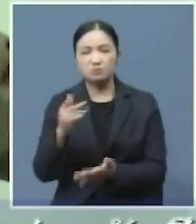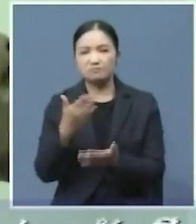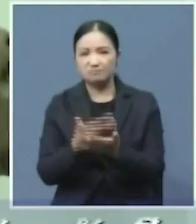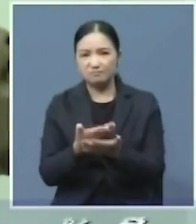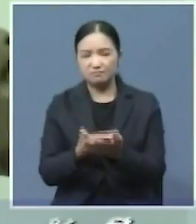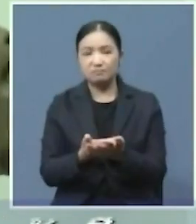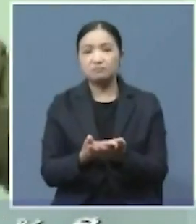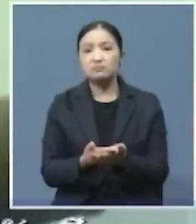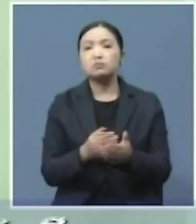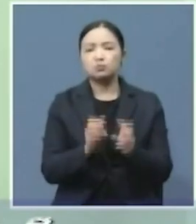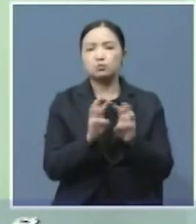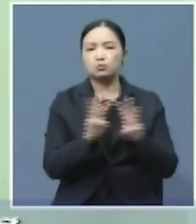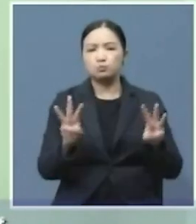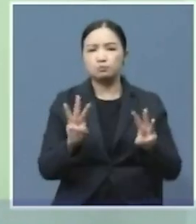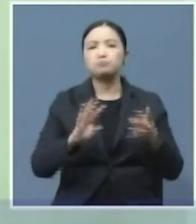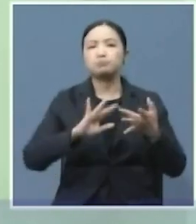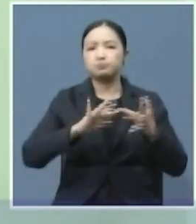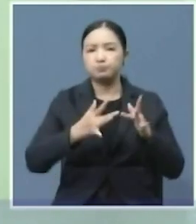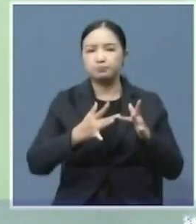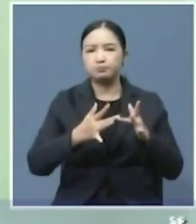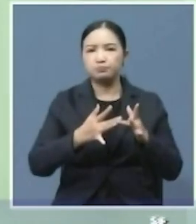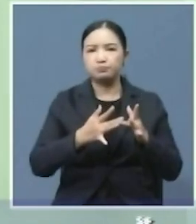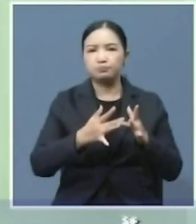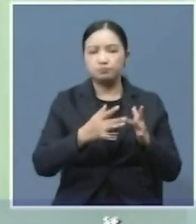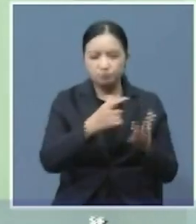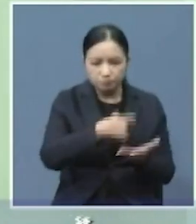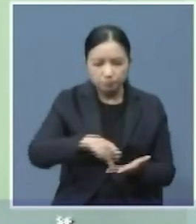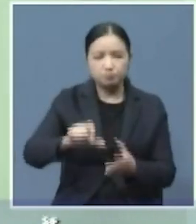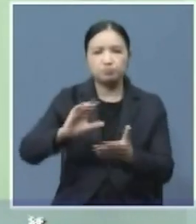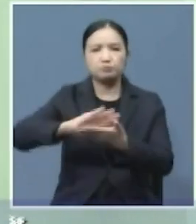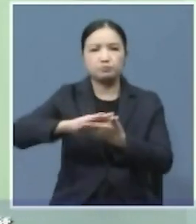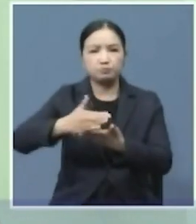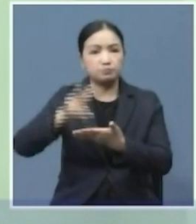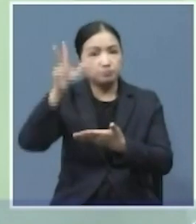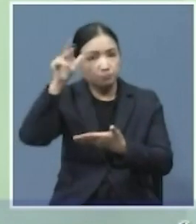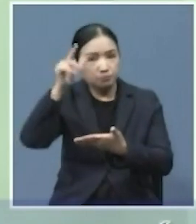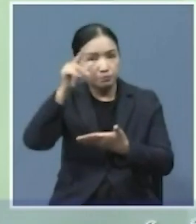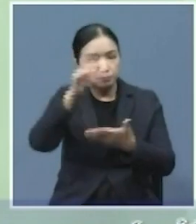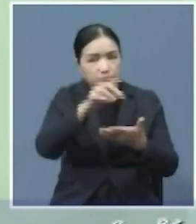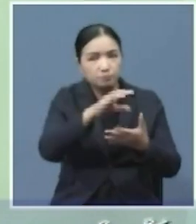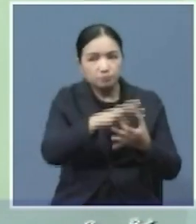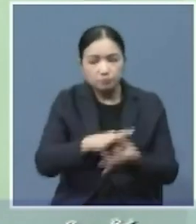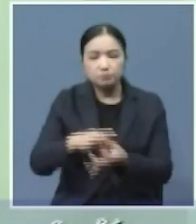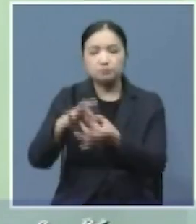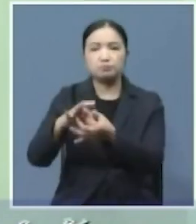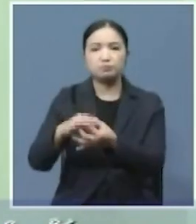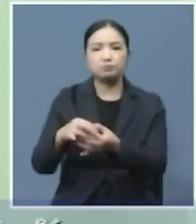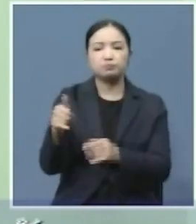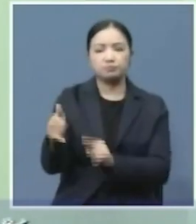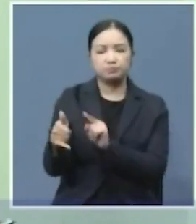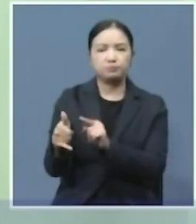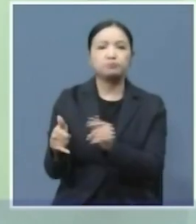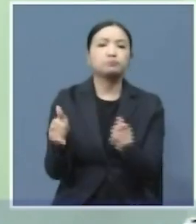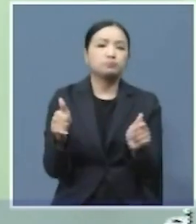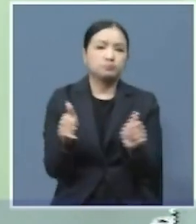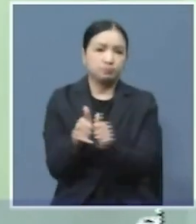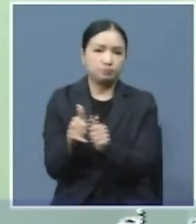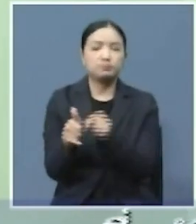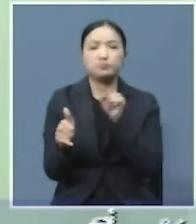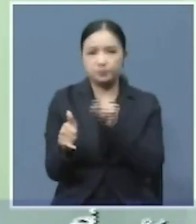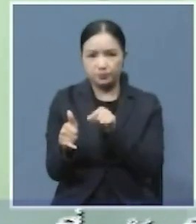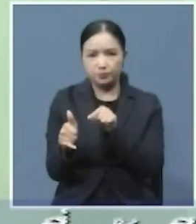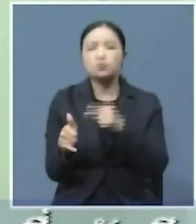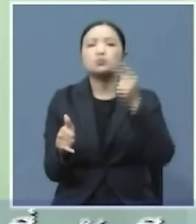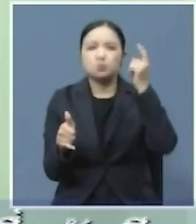เส้นทางการเงินจากเว็บพนันออนไลน์ไปยังบัญชีม้าแล้วก็เชื่อมเชมโยงไปที่พล.ตำรวจเอกสุรเชษฐจึงเชื่อว่าพล.ตำรวจเอก